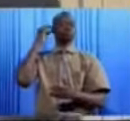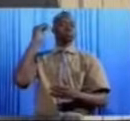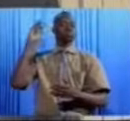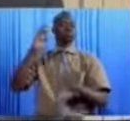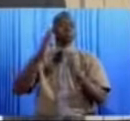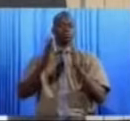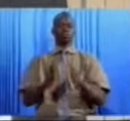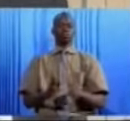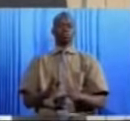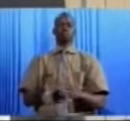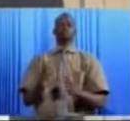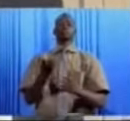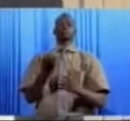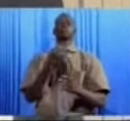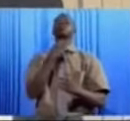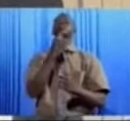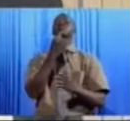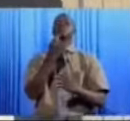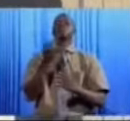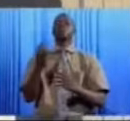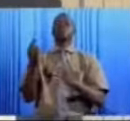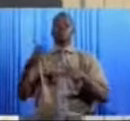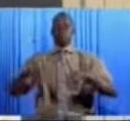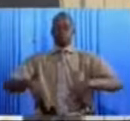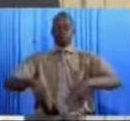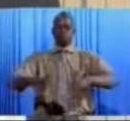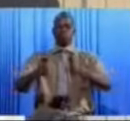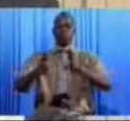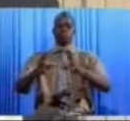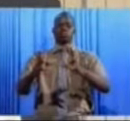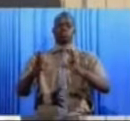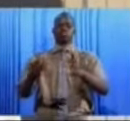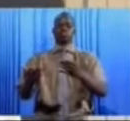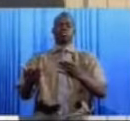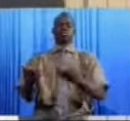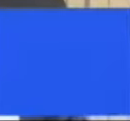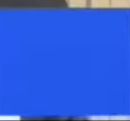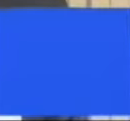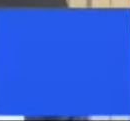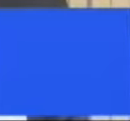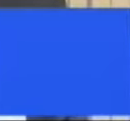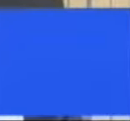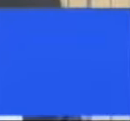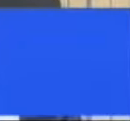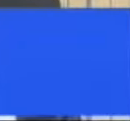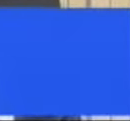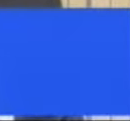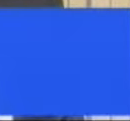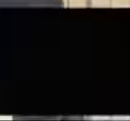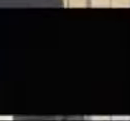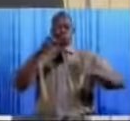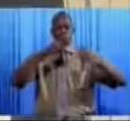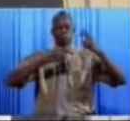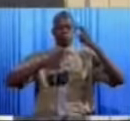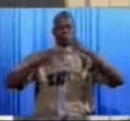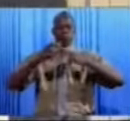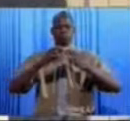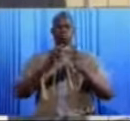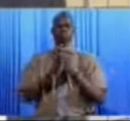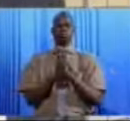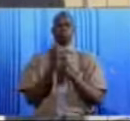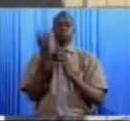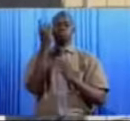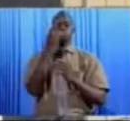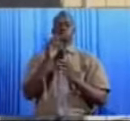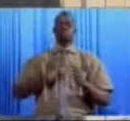ci qui signifie qu'il ya des circuits d'approvisionnement qui échappe à tout contrôle et donc